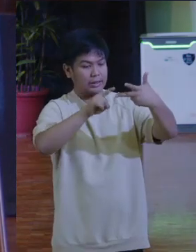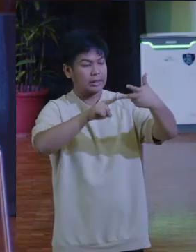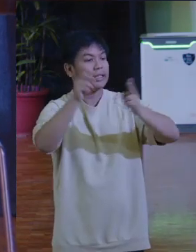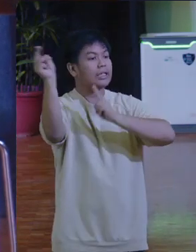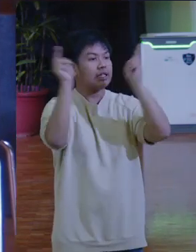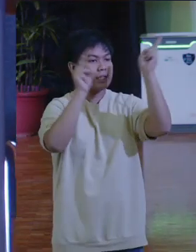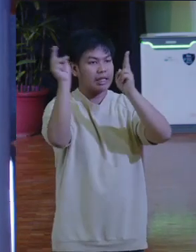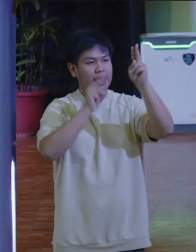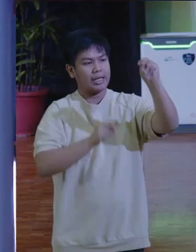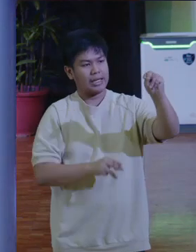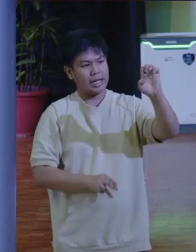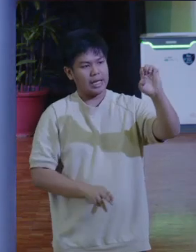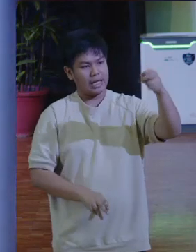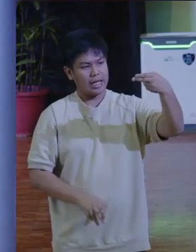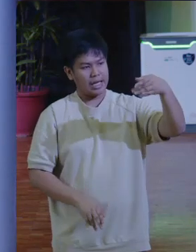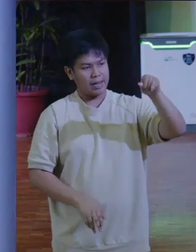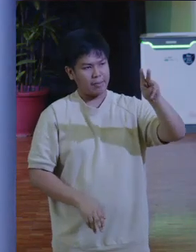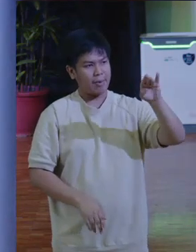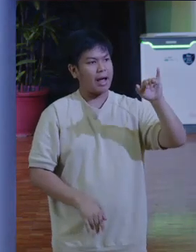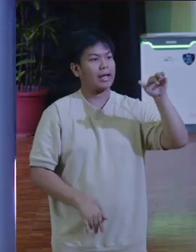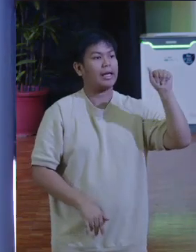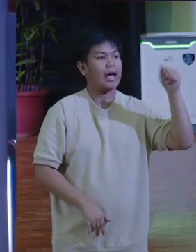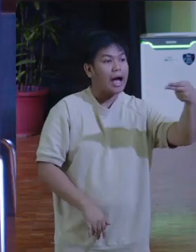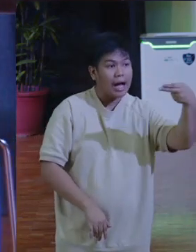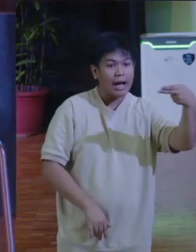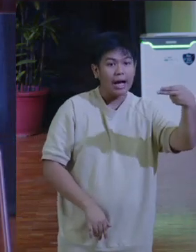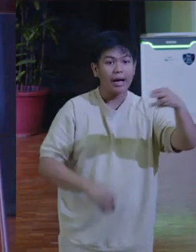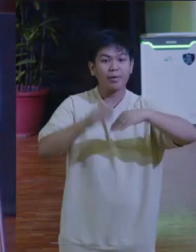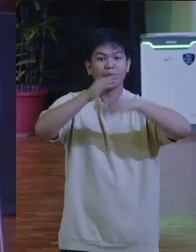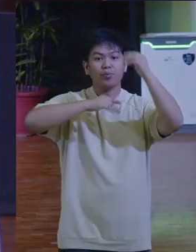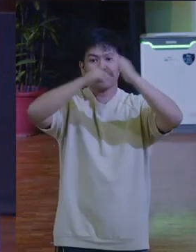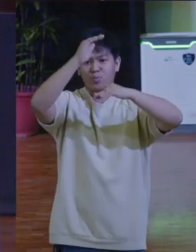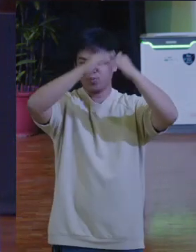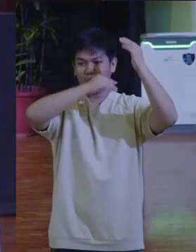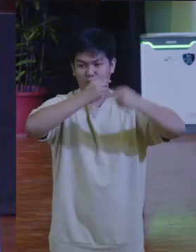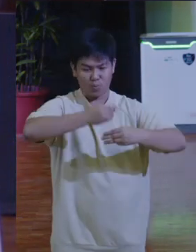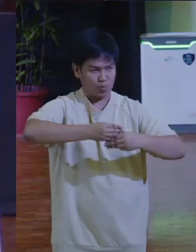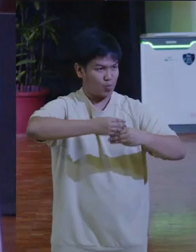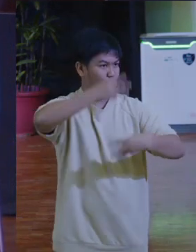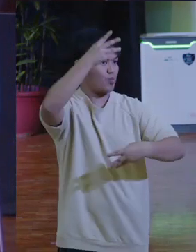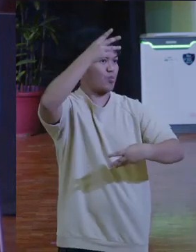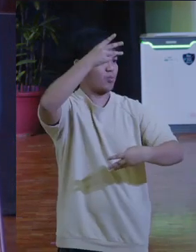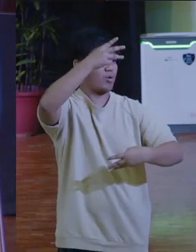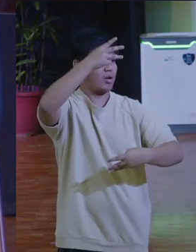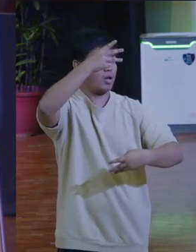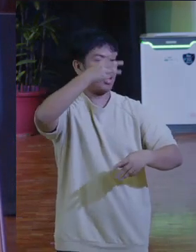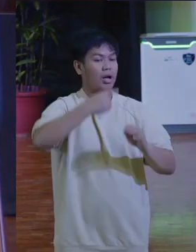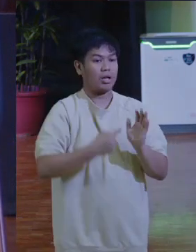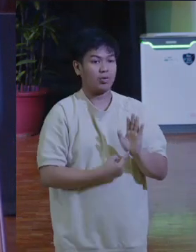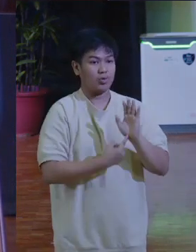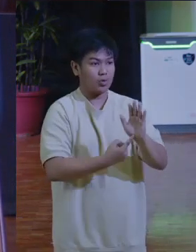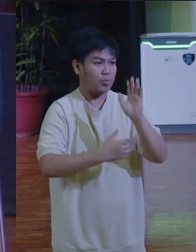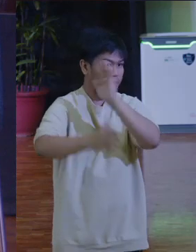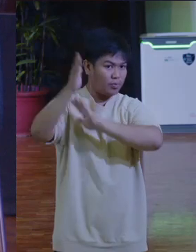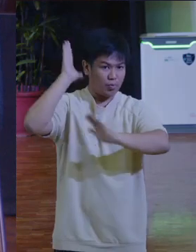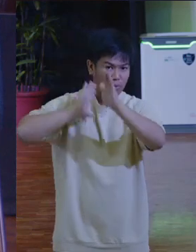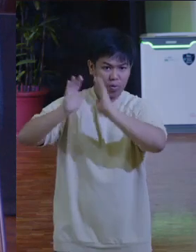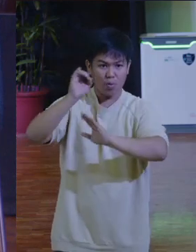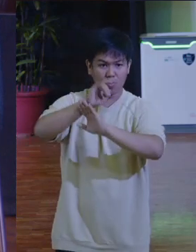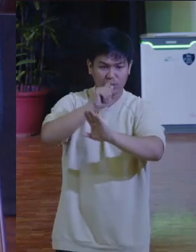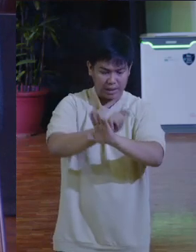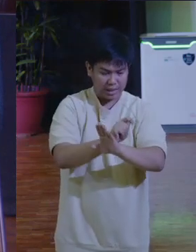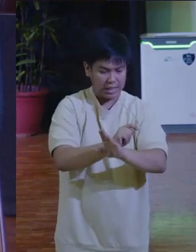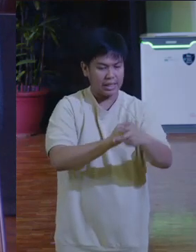wall. So yun ang fulfillment, partial fulfillment, ng mga salita ni